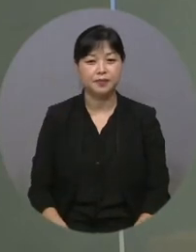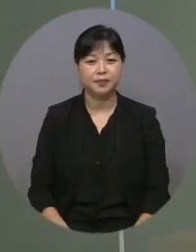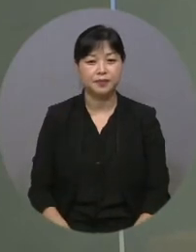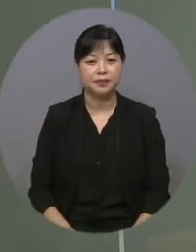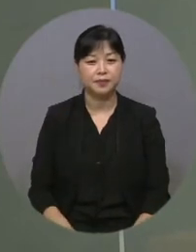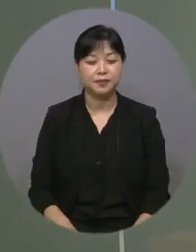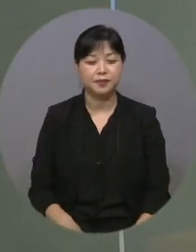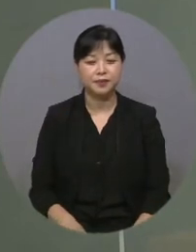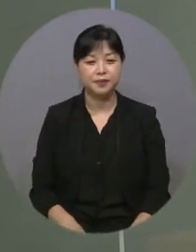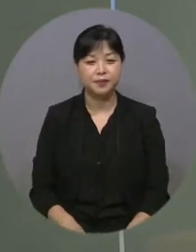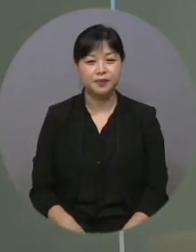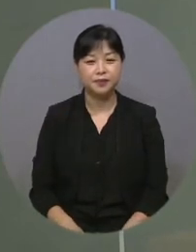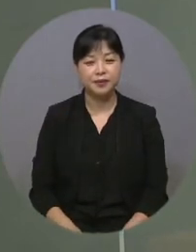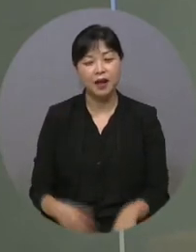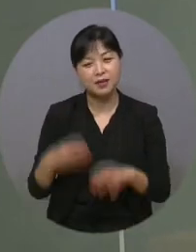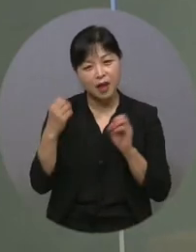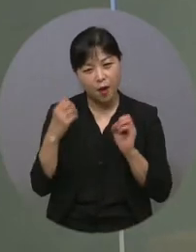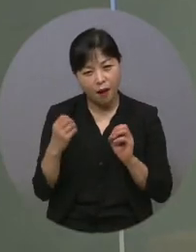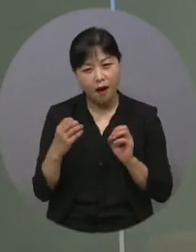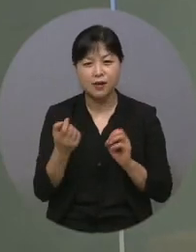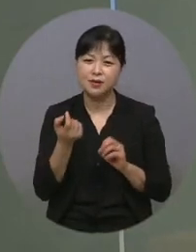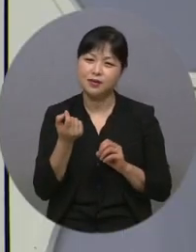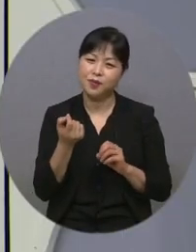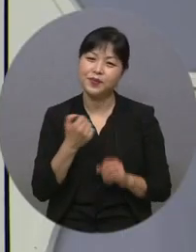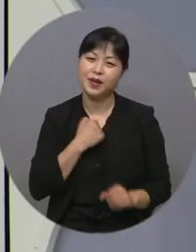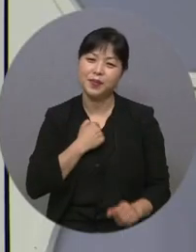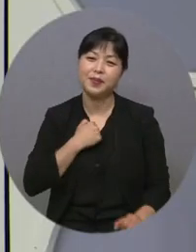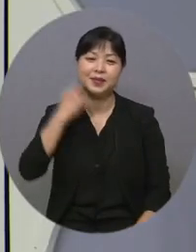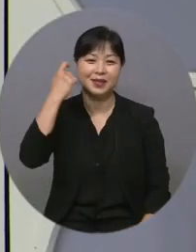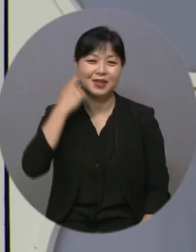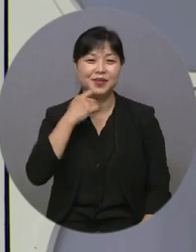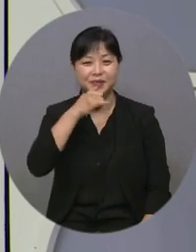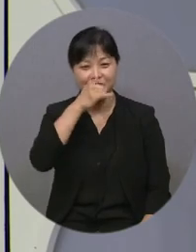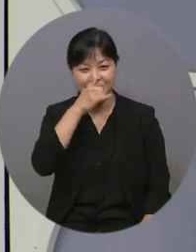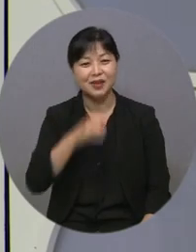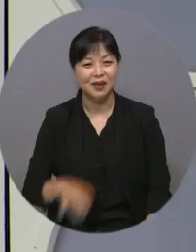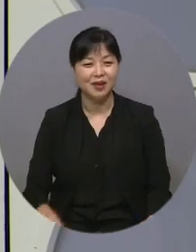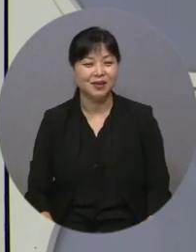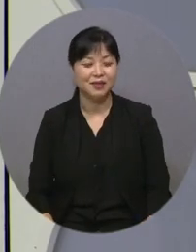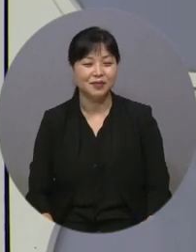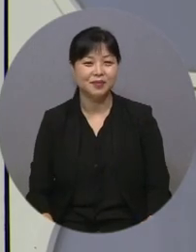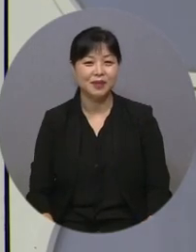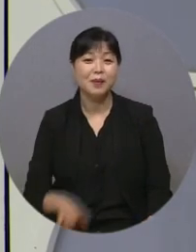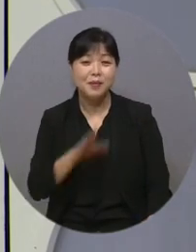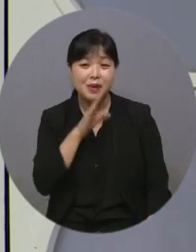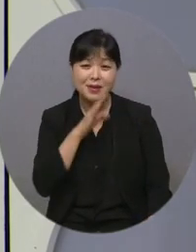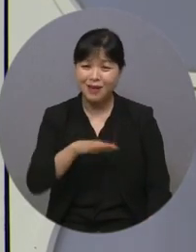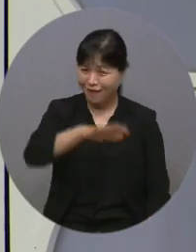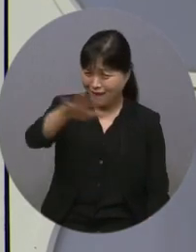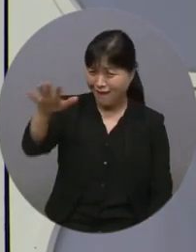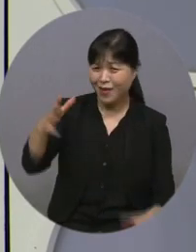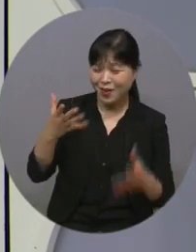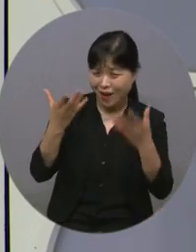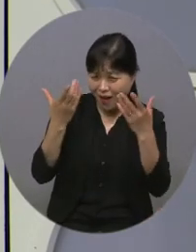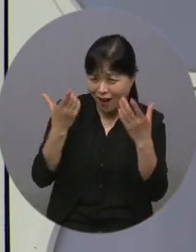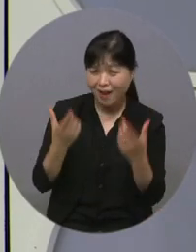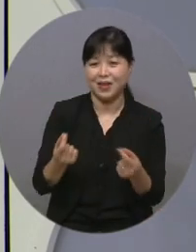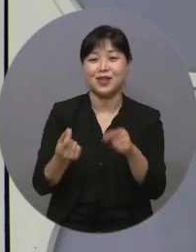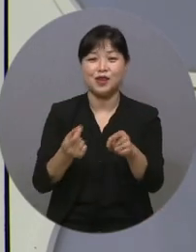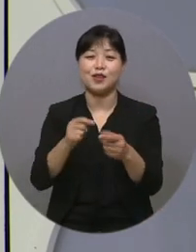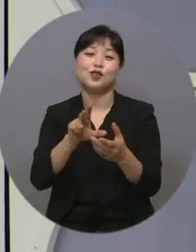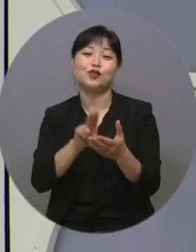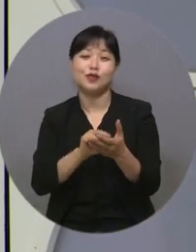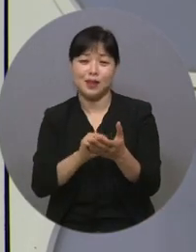참 좀 말씀을 듣다 보니까 답답해집니다. 아, 예. 예. 왜냐하면 그 모든 분들의 숙제입니다.